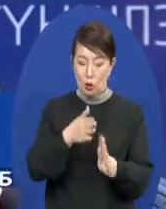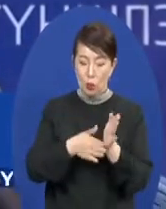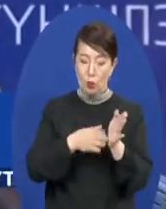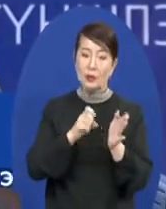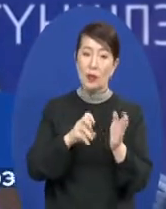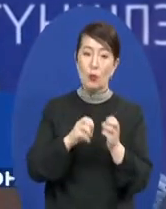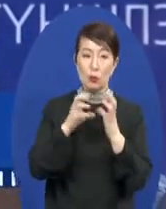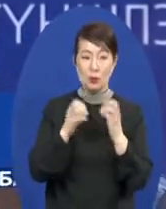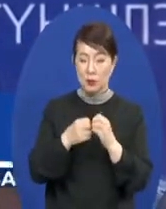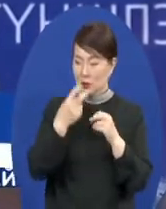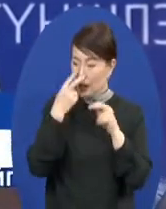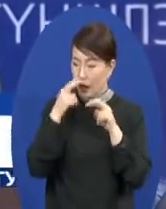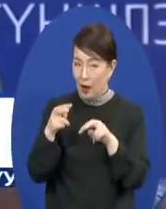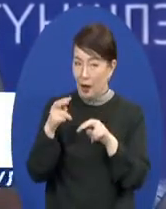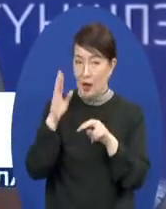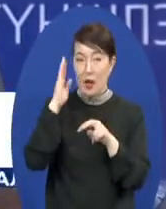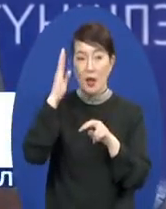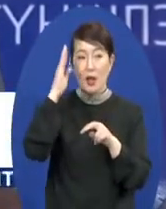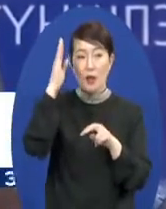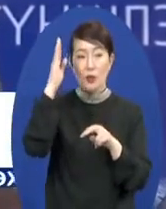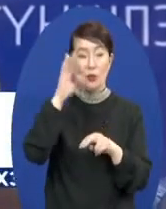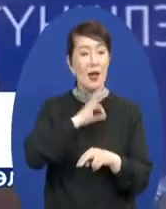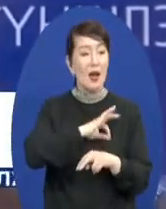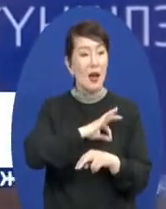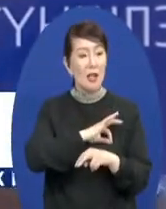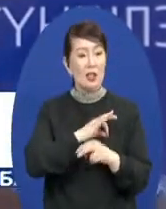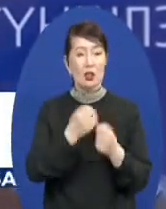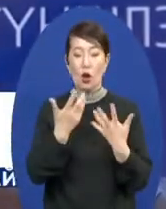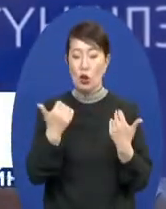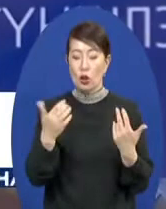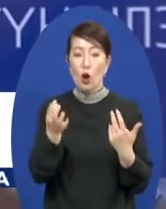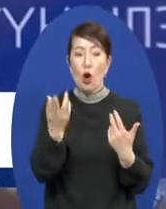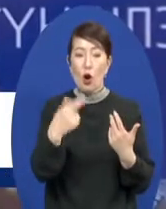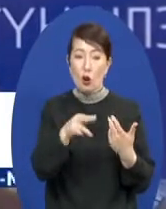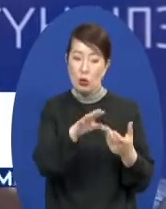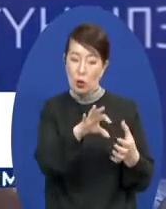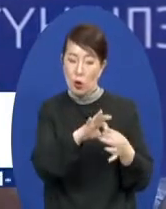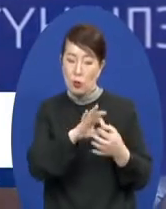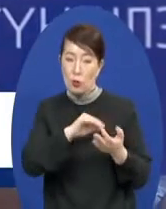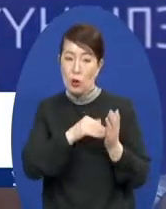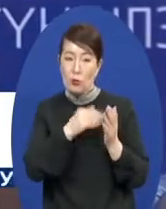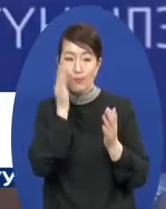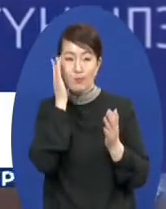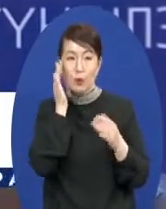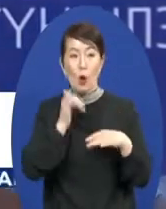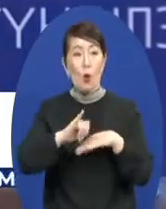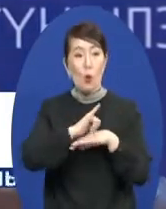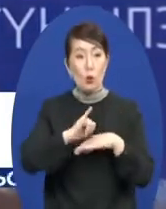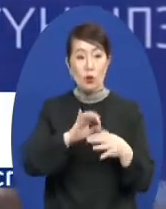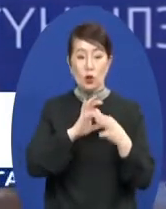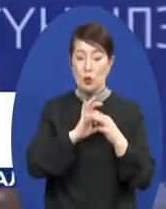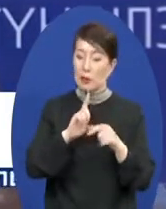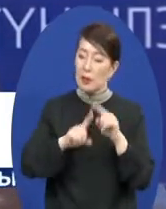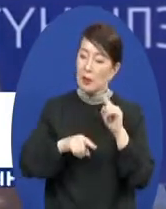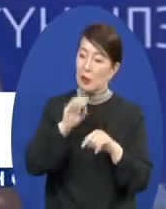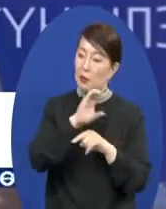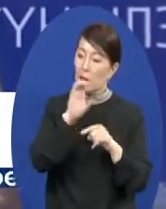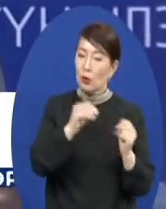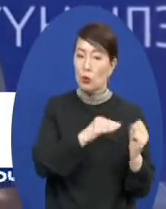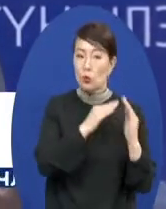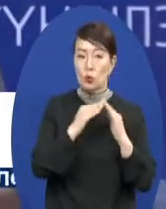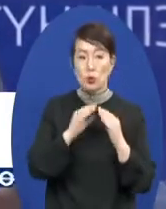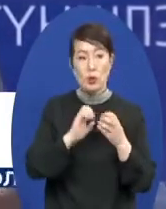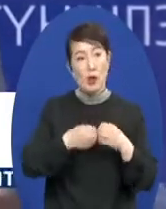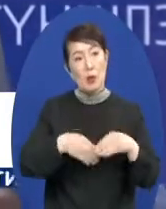олон дэд үзүү болж байгааг харж ирээдүйд ашиглалтанд орох олон ордуудыг бас тооцож улсын чанартай ямар байгууллагуудыг үе шаттай